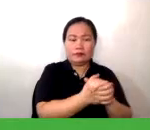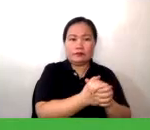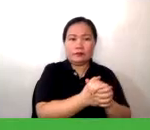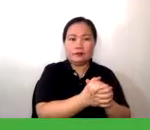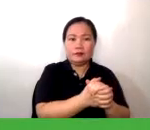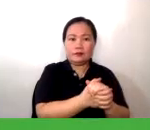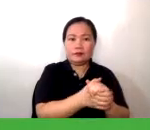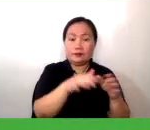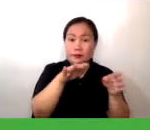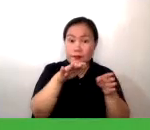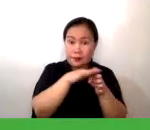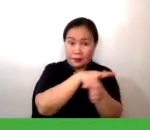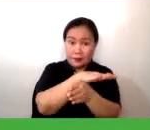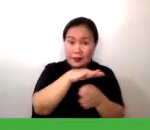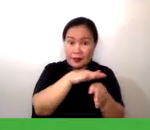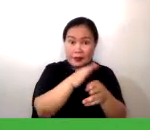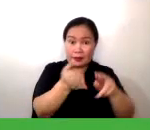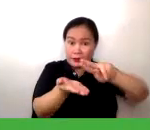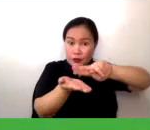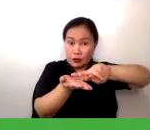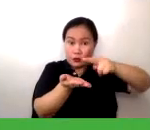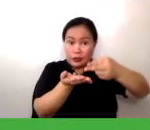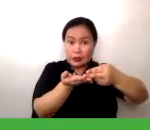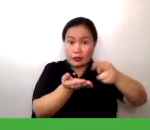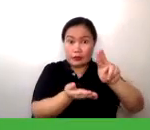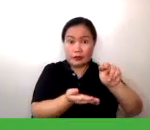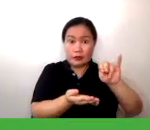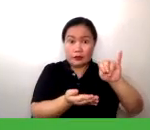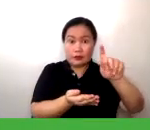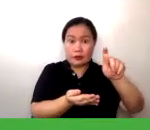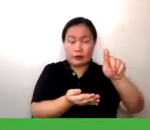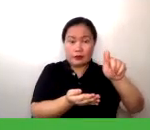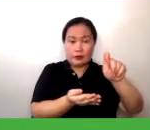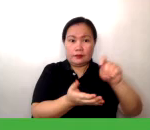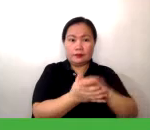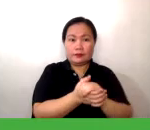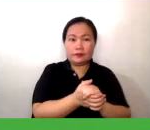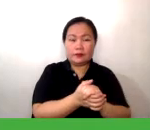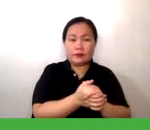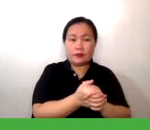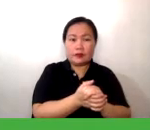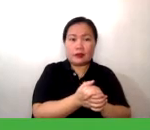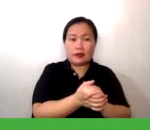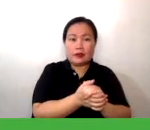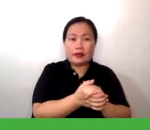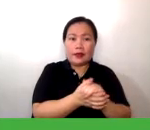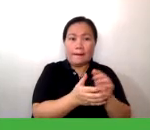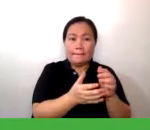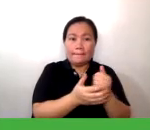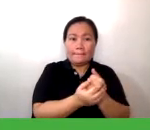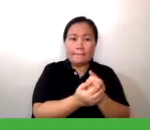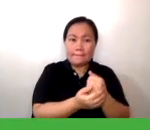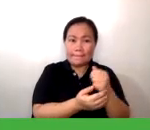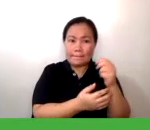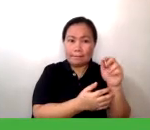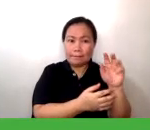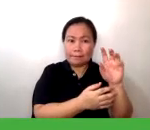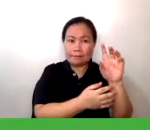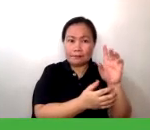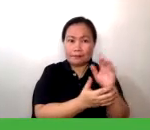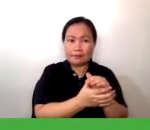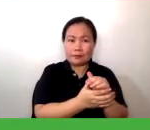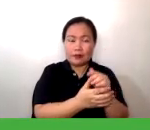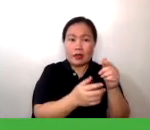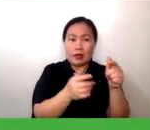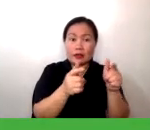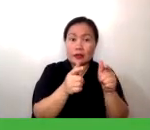Okay? So, itong base unit, it can be gram or liter. Okay. So, deci, centi, milli. So, itong tatlo, it